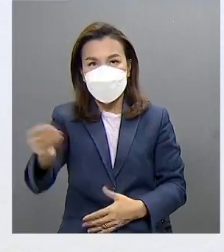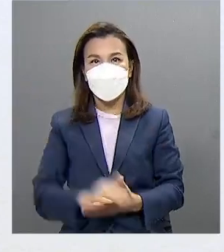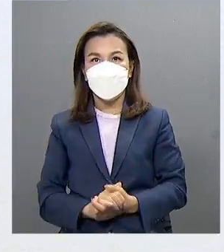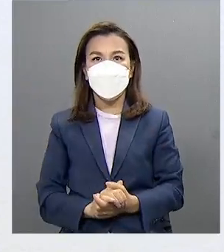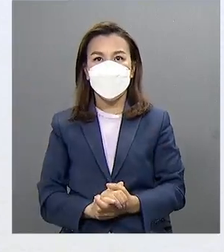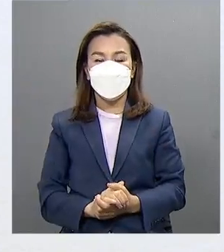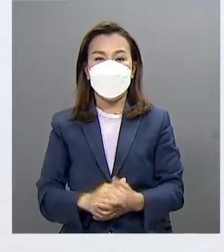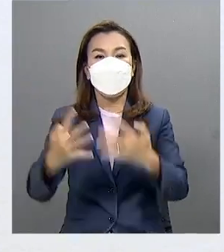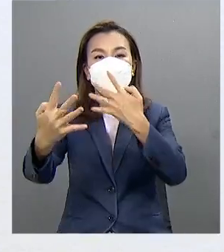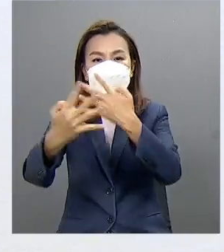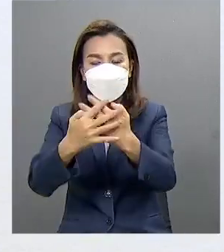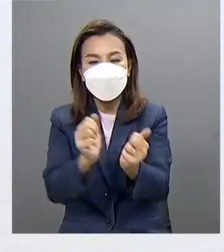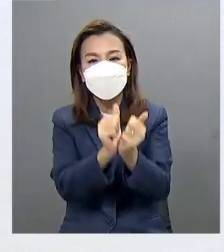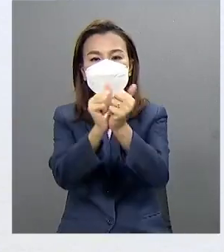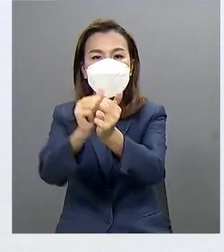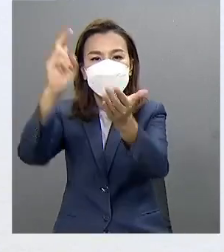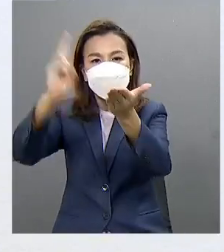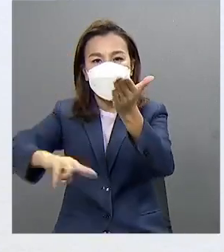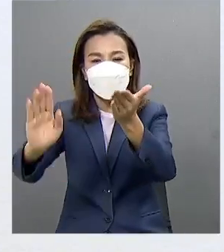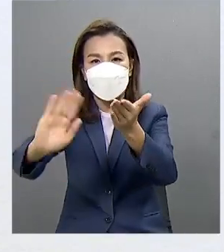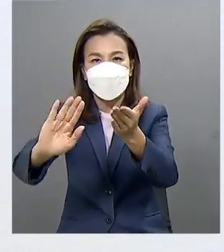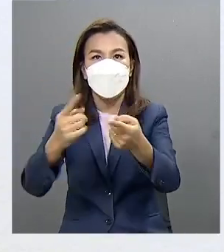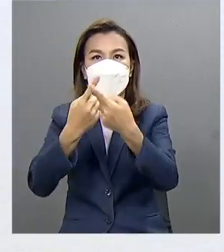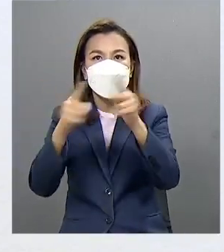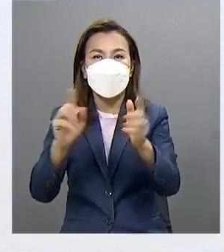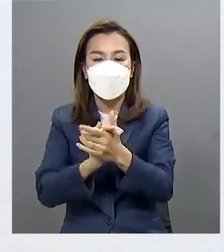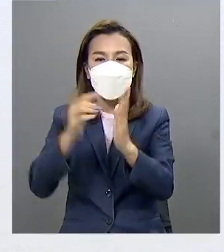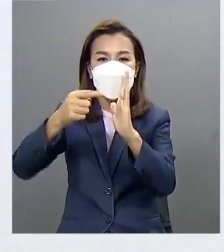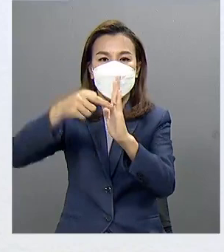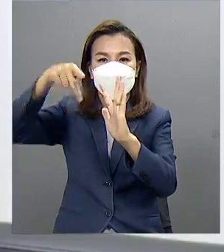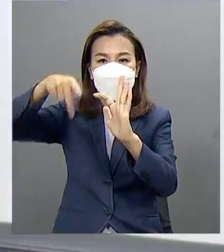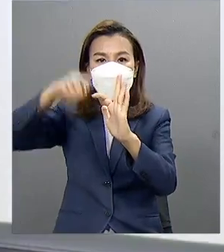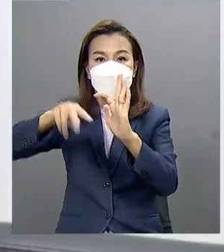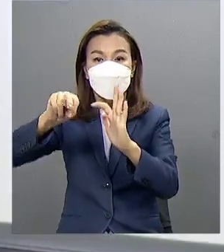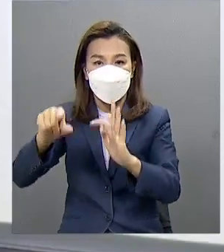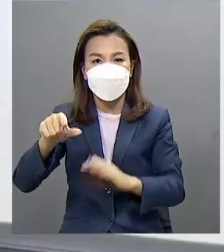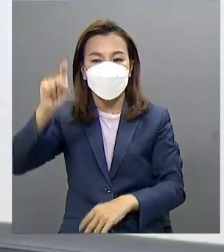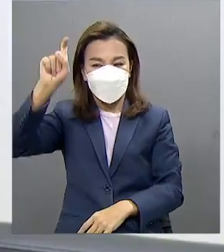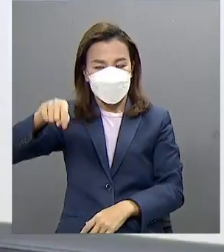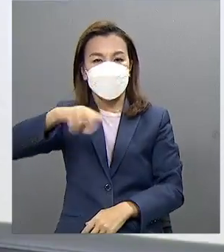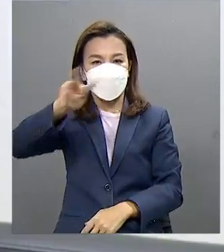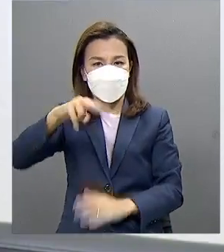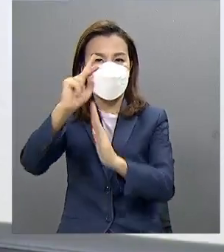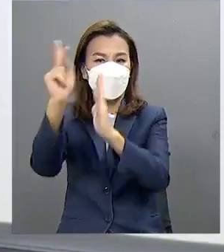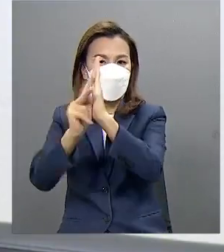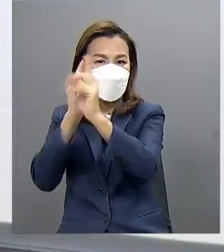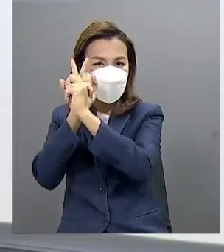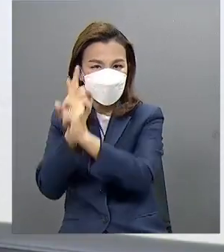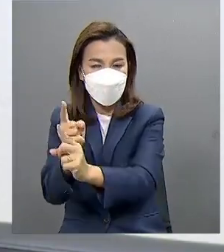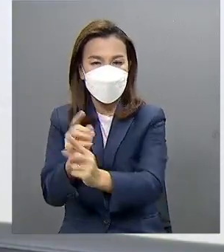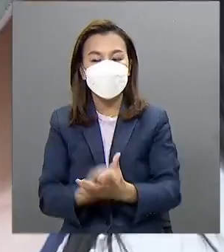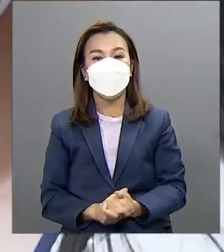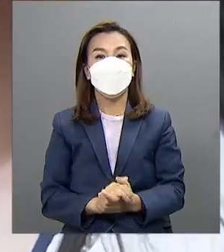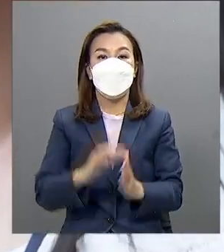ไปโดนโทษปรับอะไรด้วยนะครับแต่เป็นเรื่องของทางแพ่งมากกว่าที่คุณครูเนี่ยนะครับก็จะต้องดูแลด้วยเพราะฉะนั้นจริงๆคือกฎหมายเนี่ยเขาพยายามมองอย่